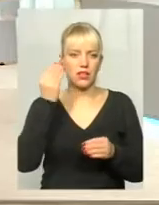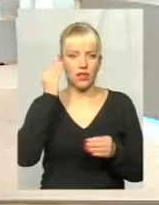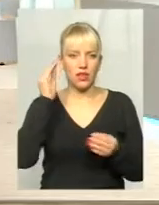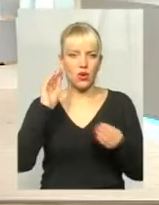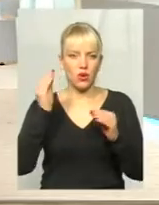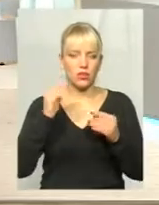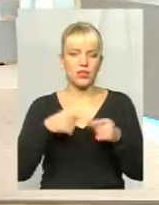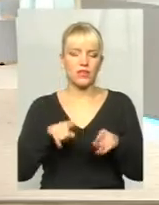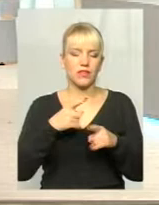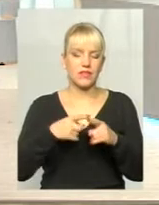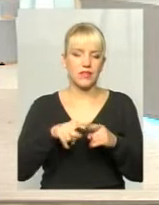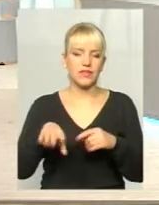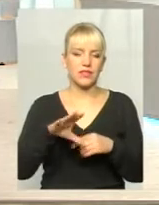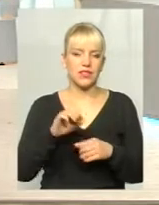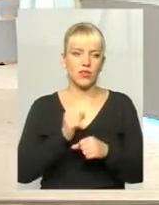Тобто